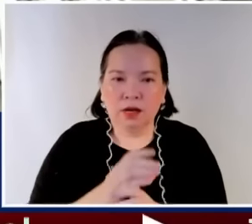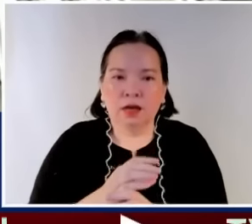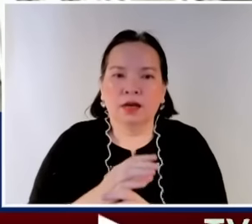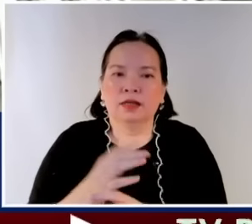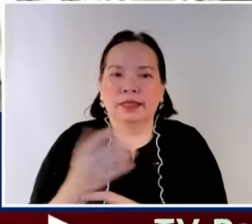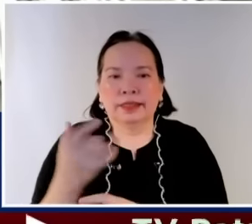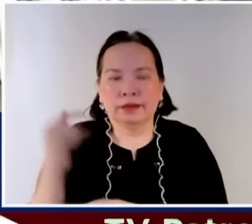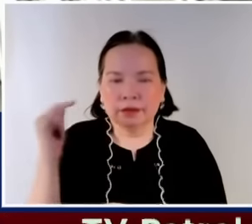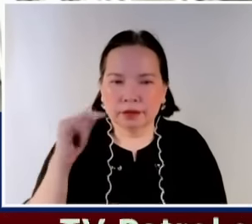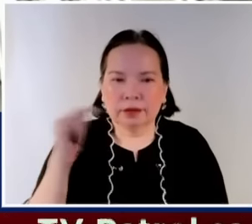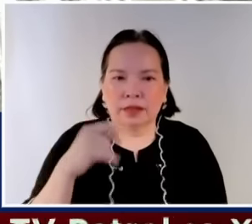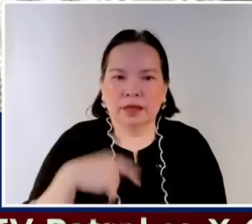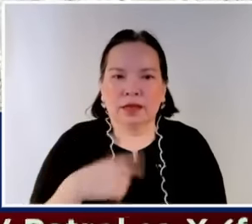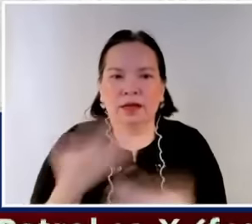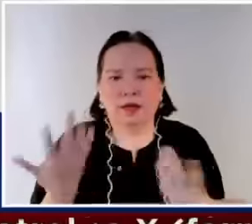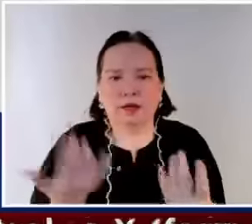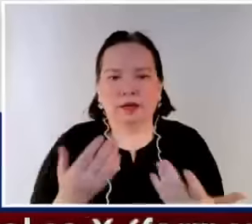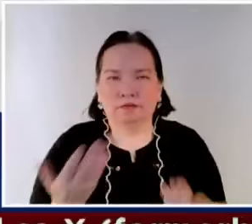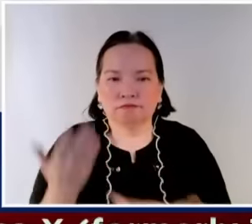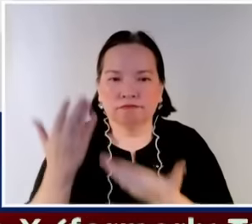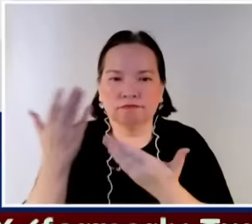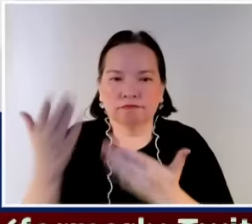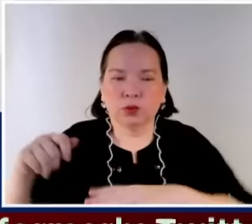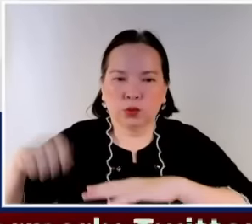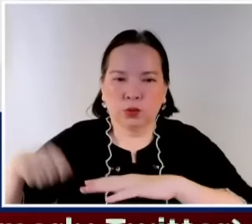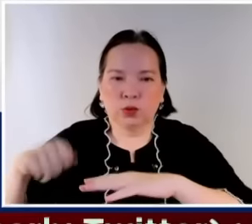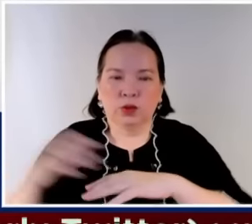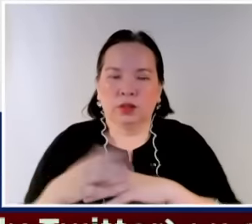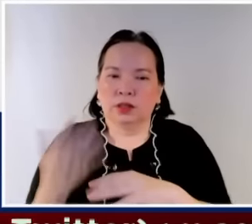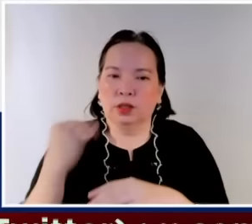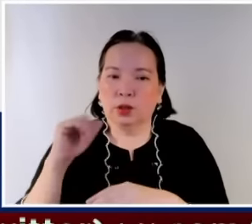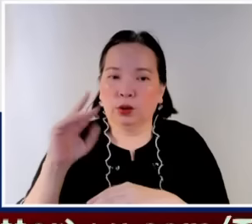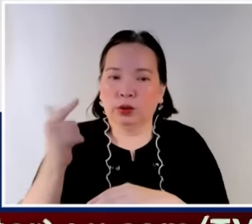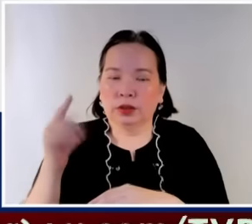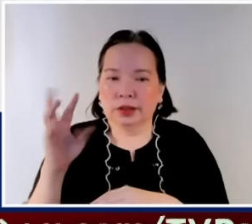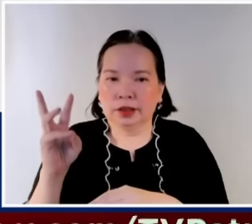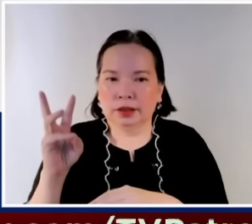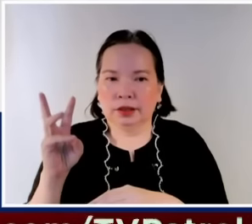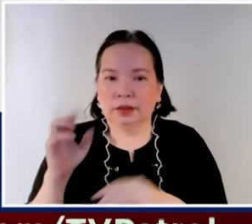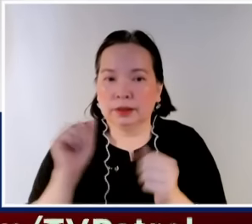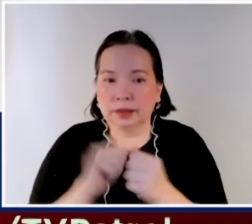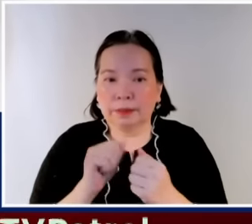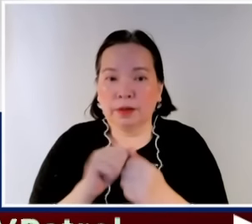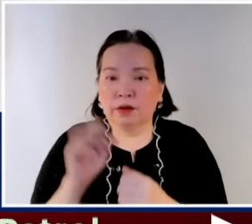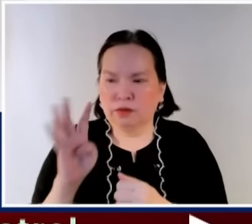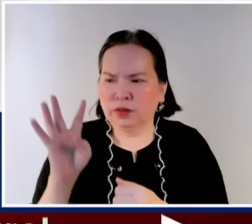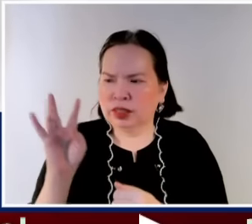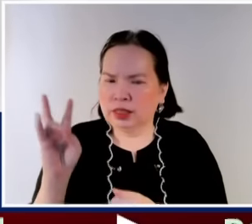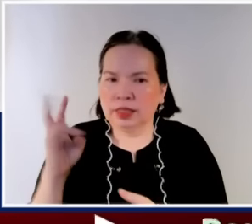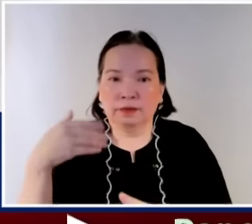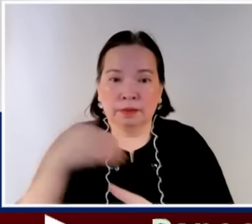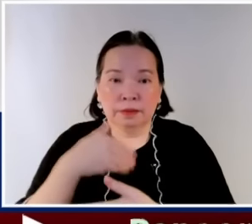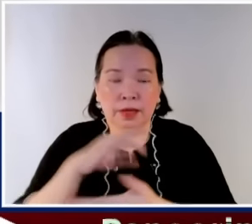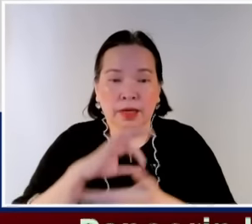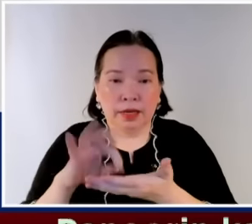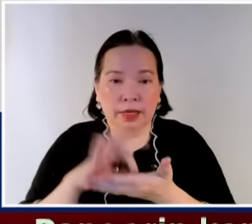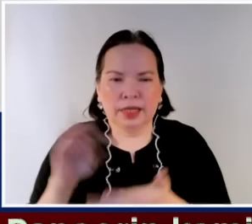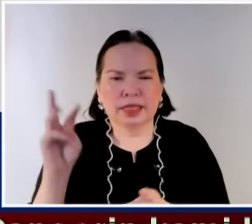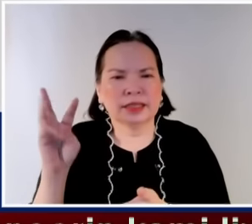of Appeals nitong August 6. Kasama rin sa freeze order ang 47 na bank accounts, 16 na real property